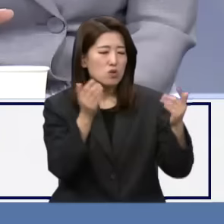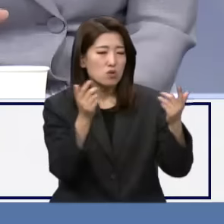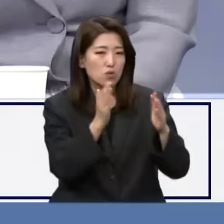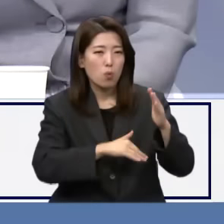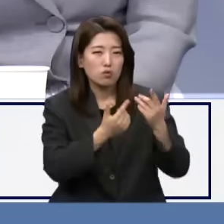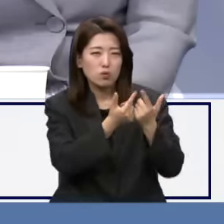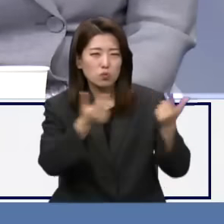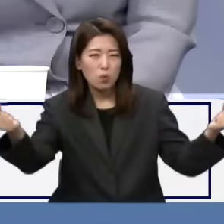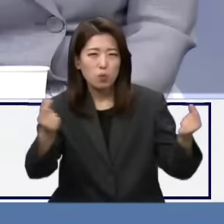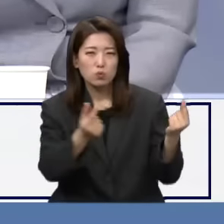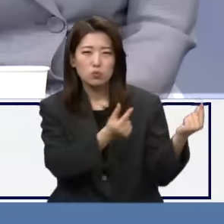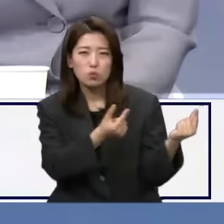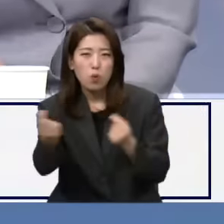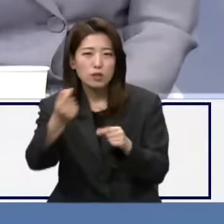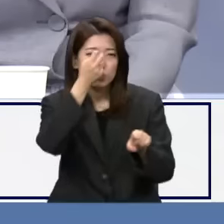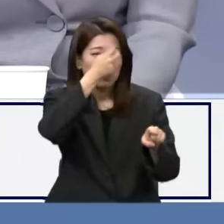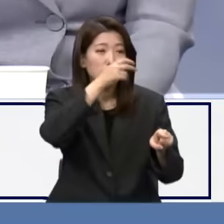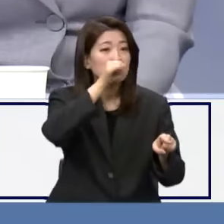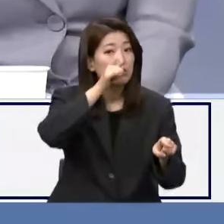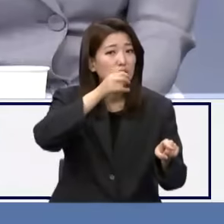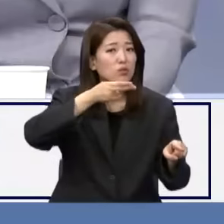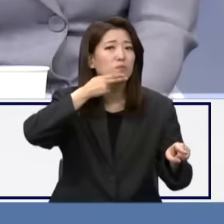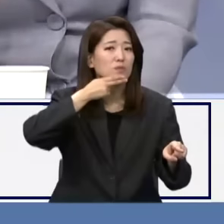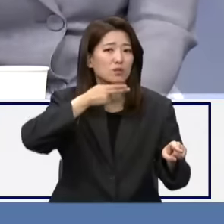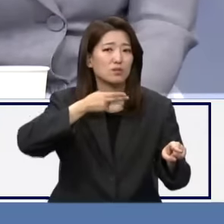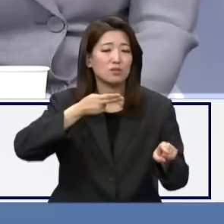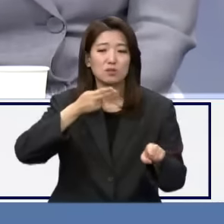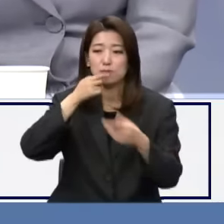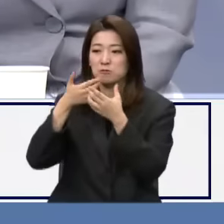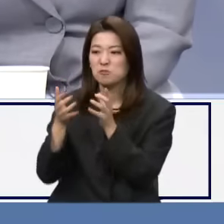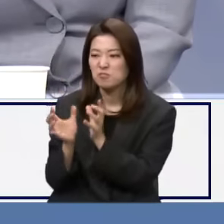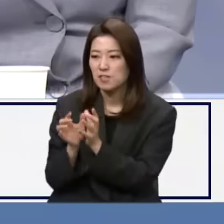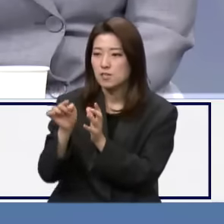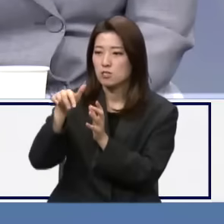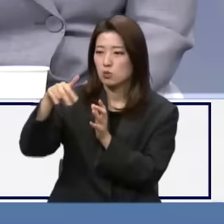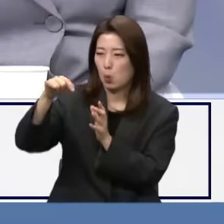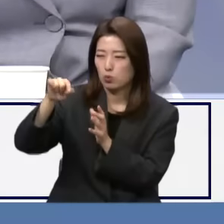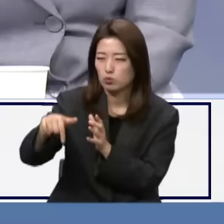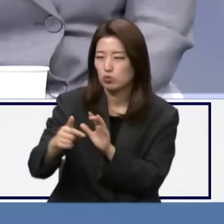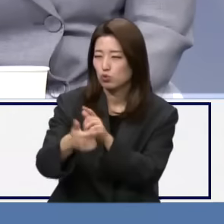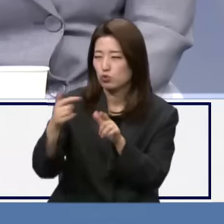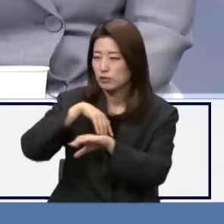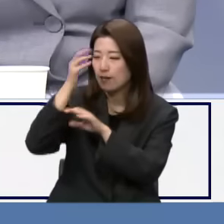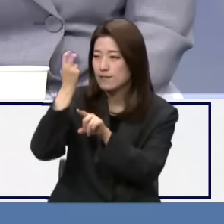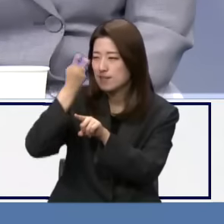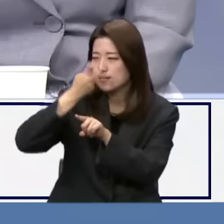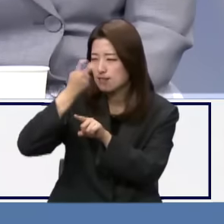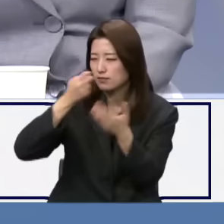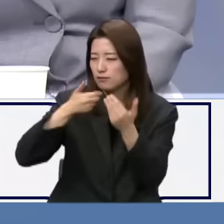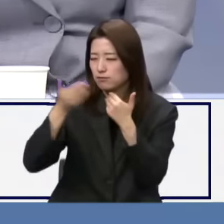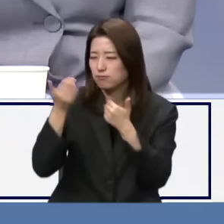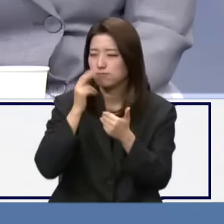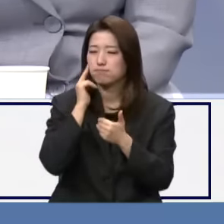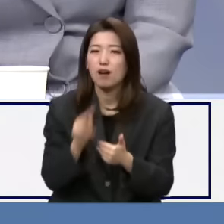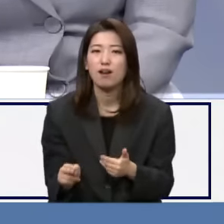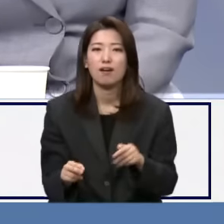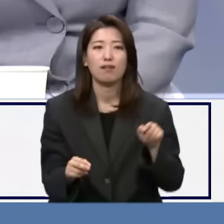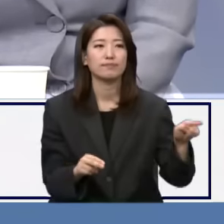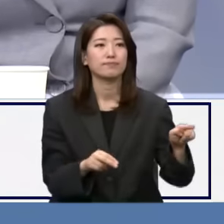지지율과 여러 정치 현상들로 나오고 있다고 생각합니다 그러니까이 어떤 특검법을 제 1호 안건으로